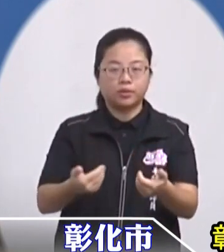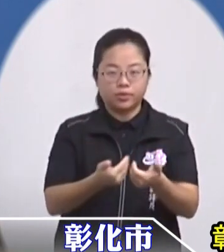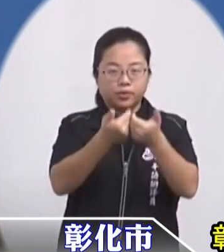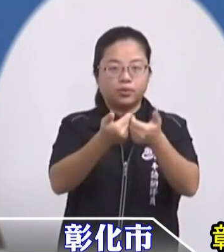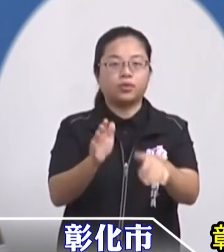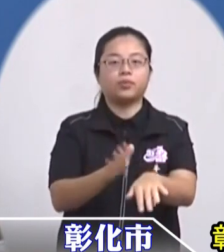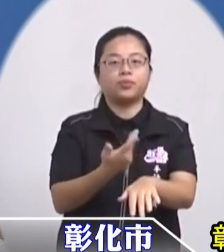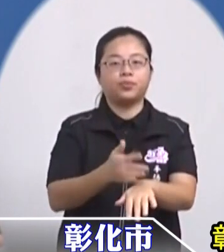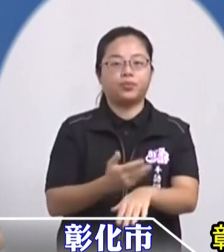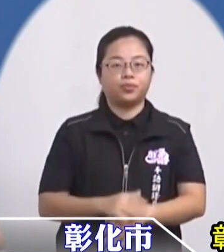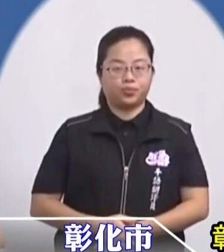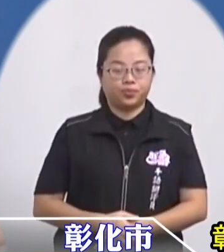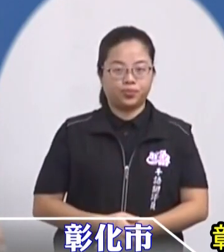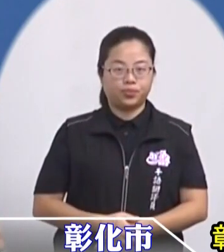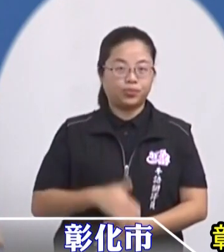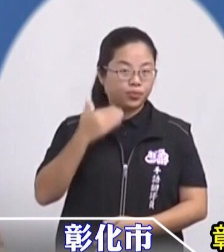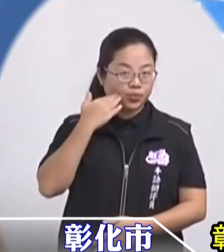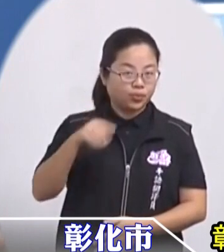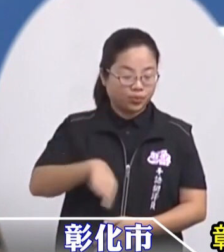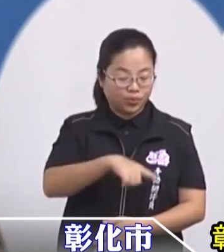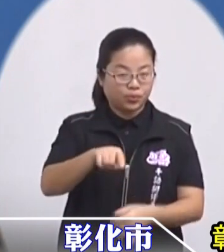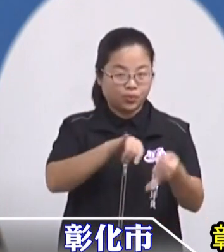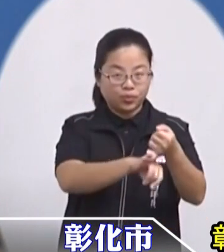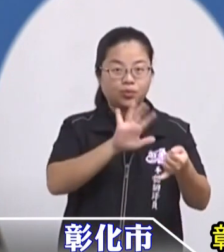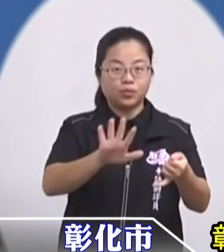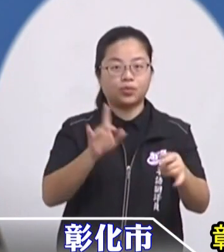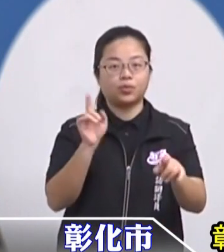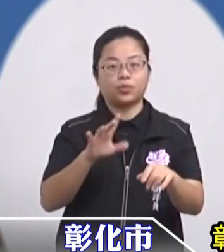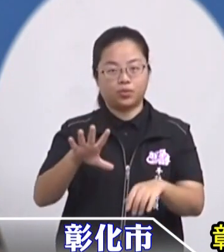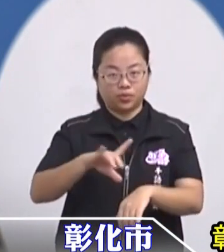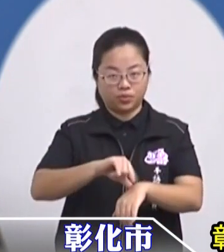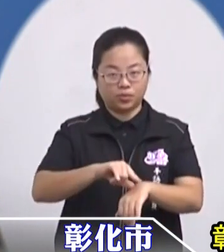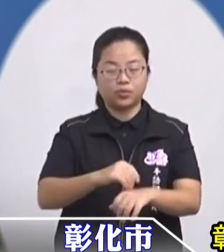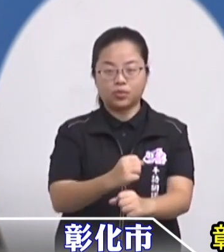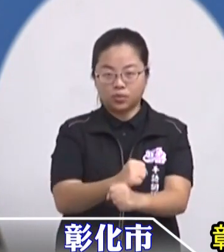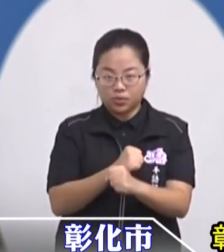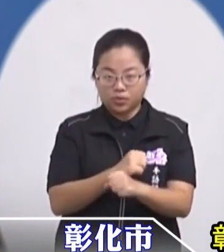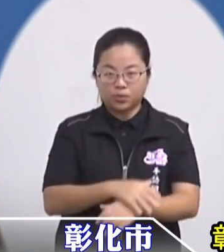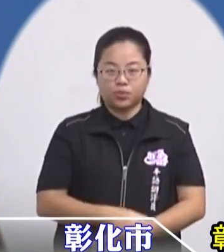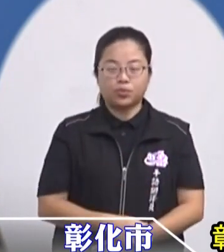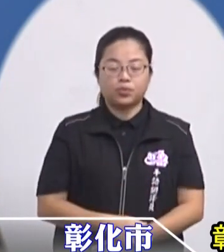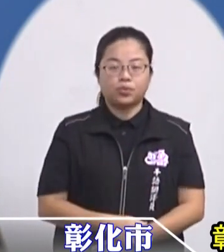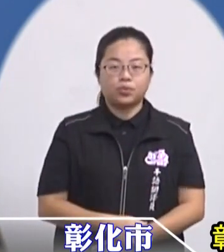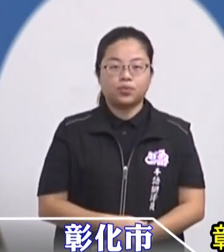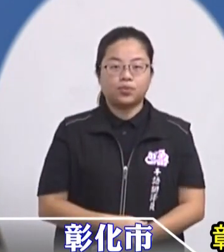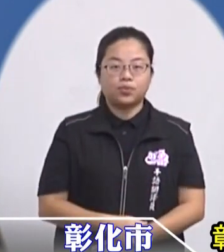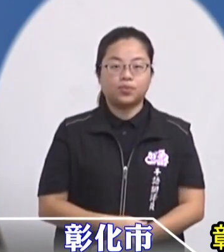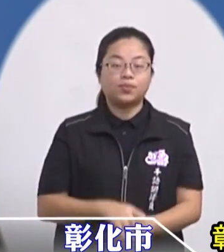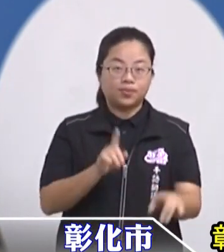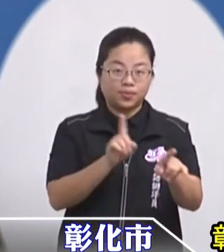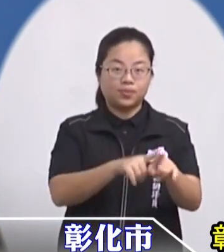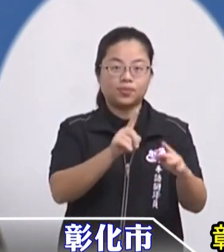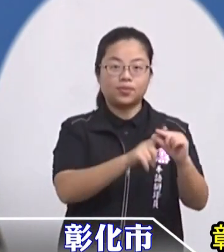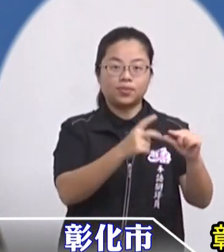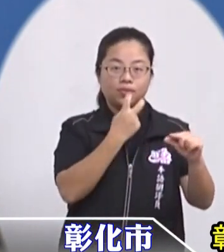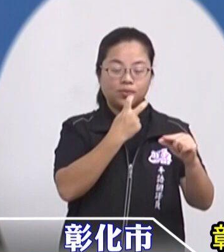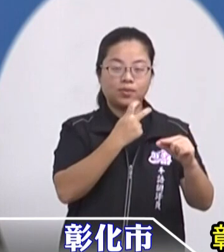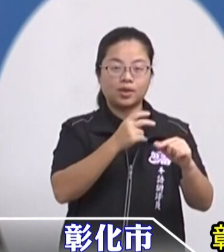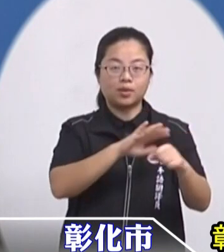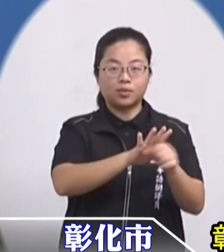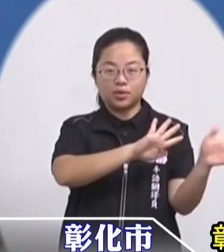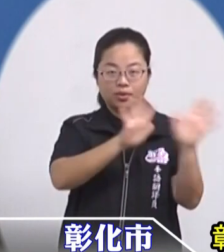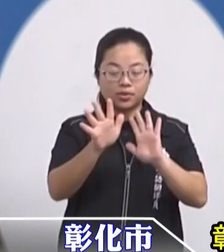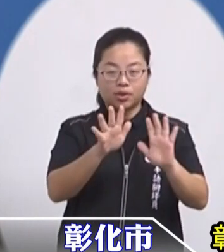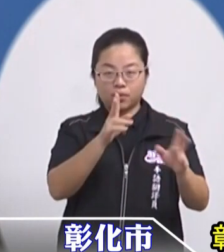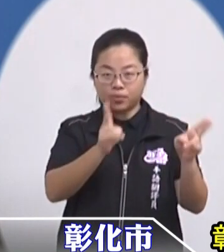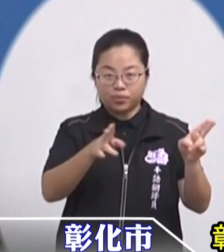哦哈。啊，所以说，如果你有预约到，请你一定要把握住哦哈。好，那依据我们中央疫情指挥中心的